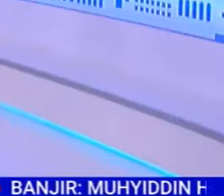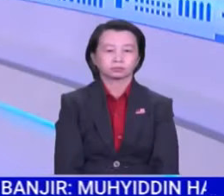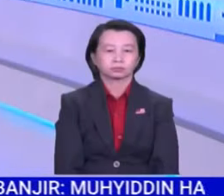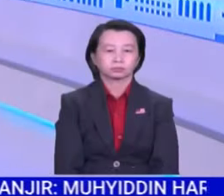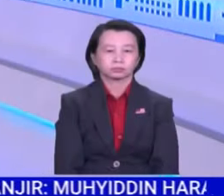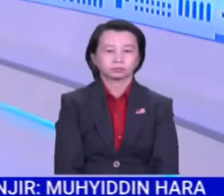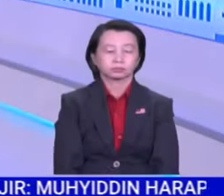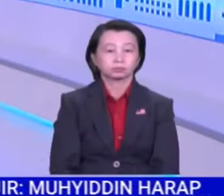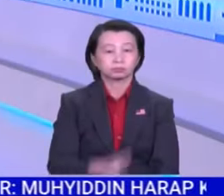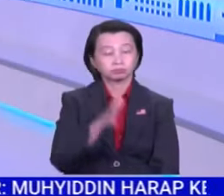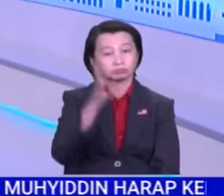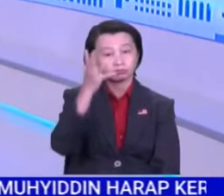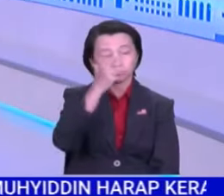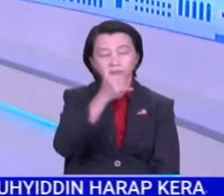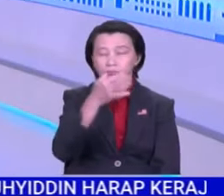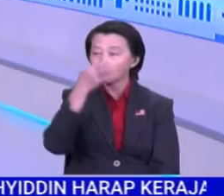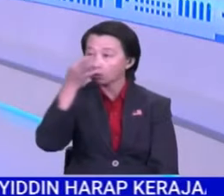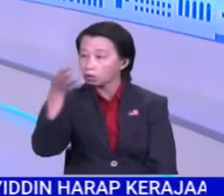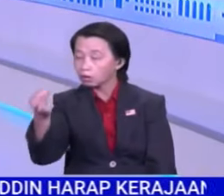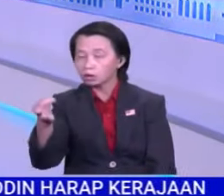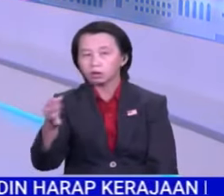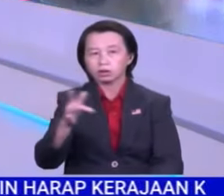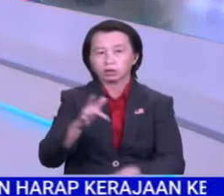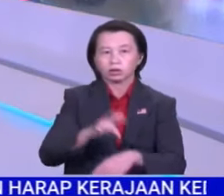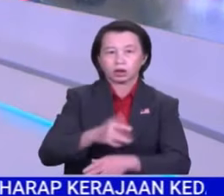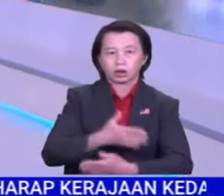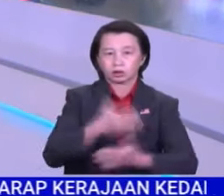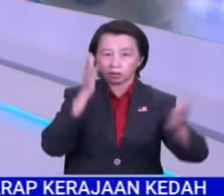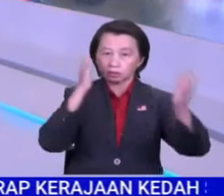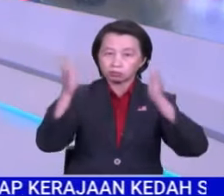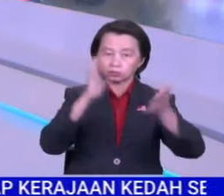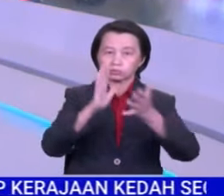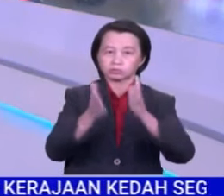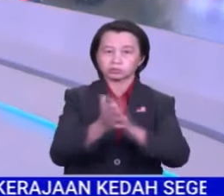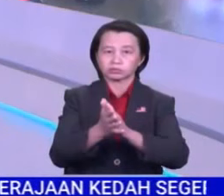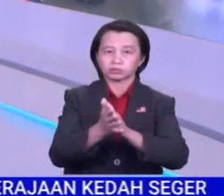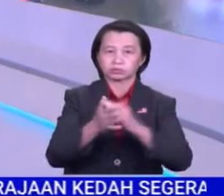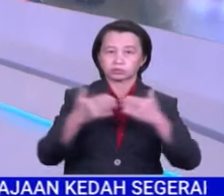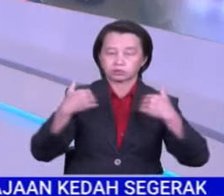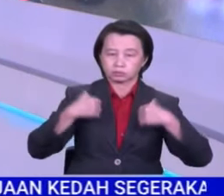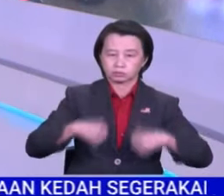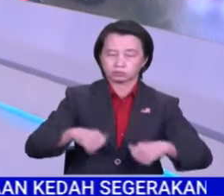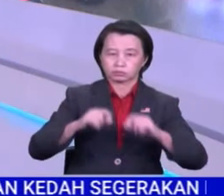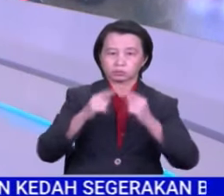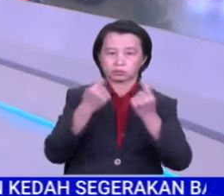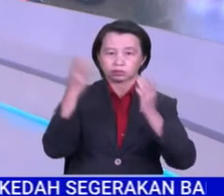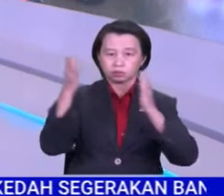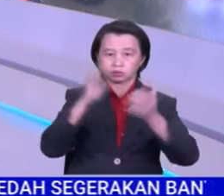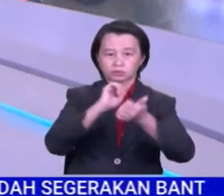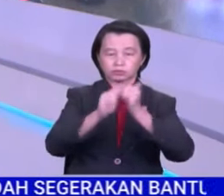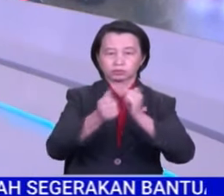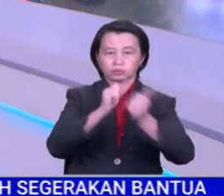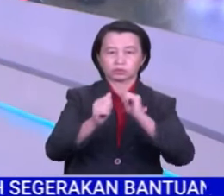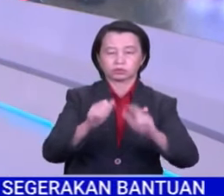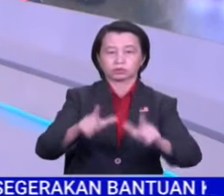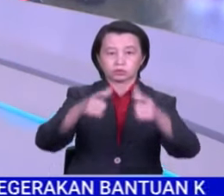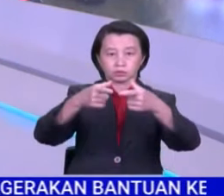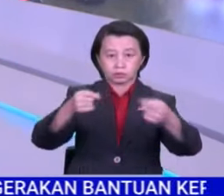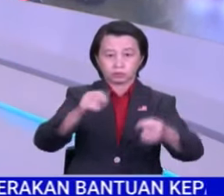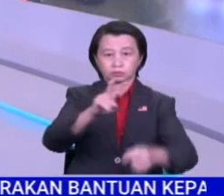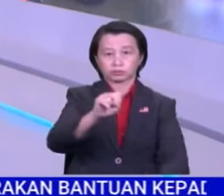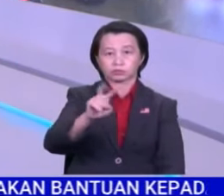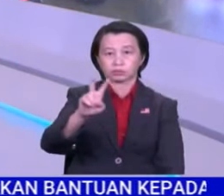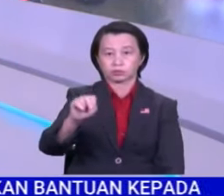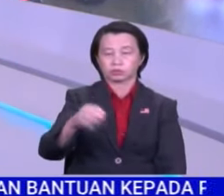Unik, cantik dan memukau mata, sentuhan anak Malaysia menjadikan busana kontijen negara di Sukan Olimpik Tokyo